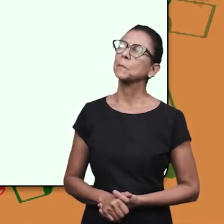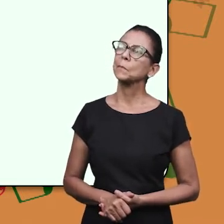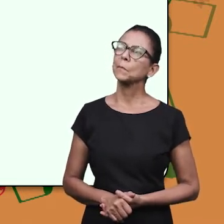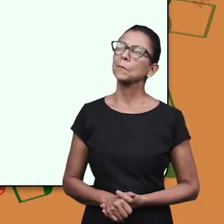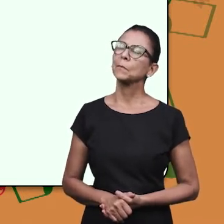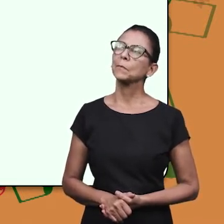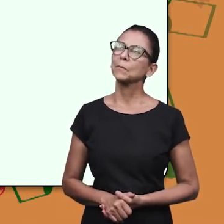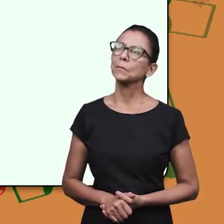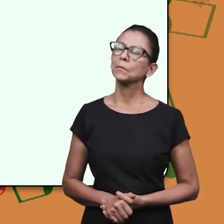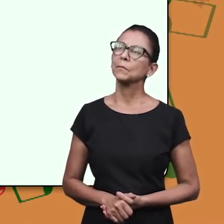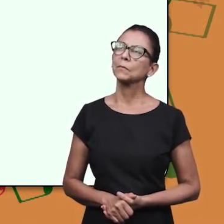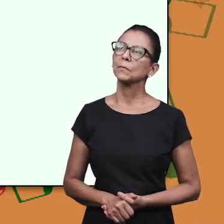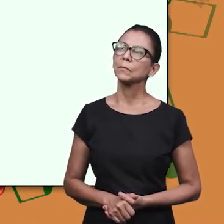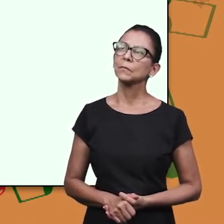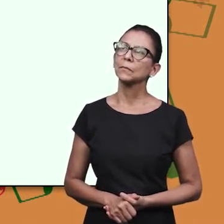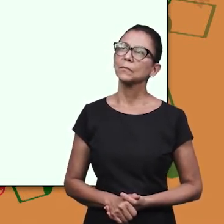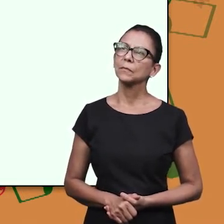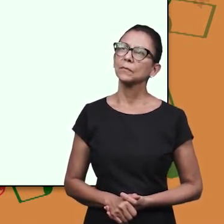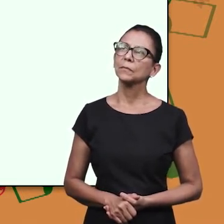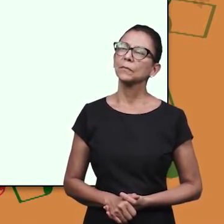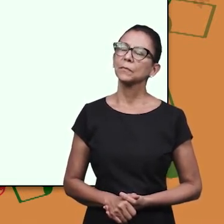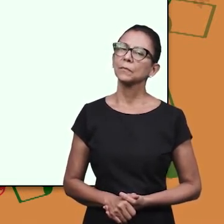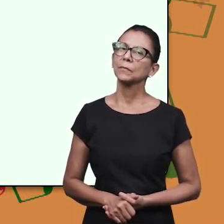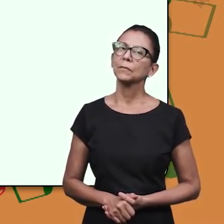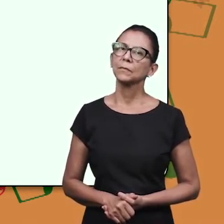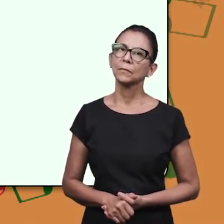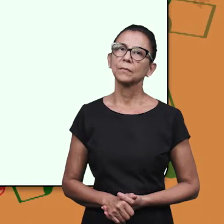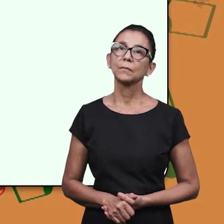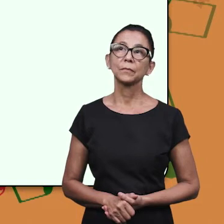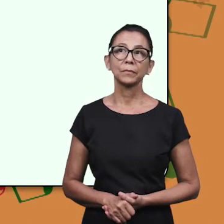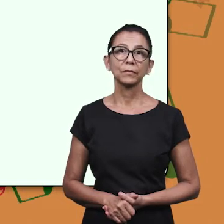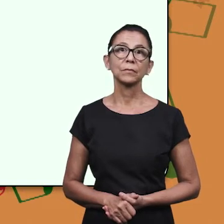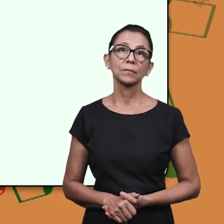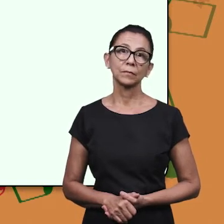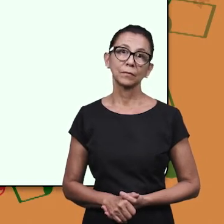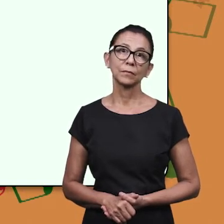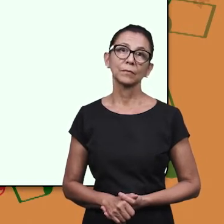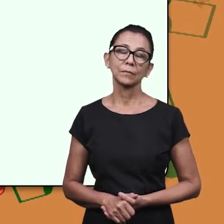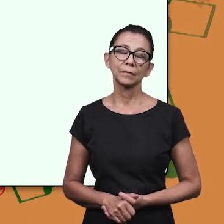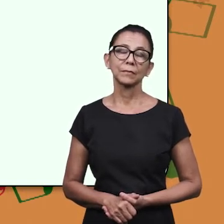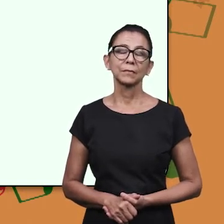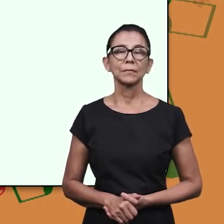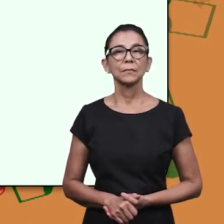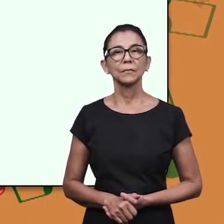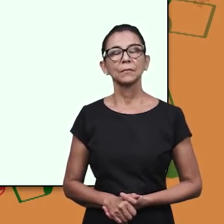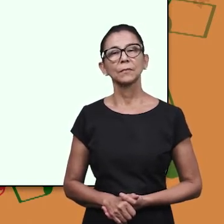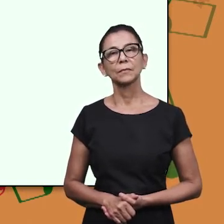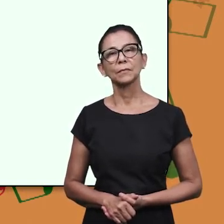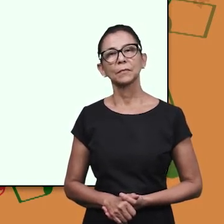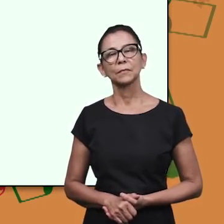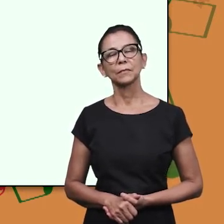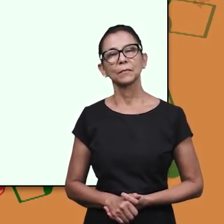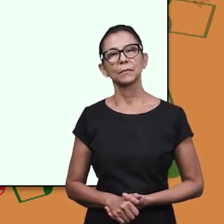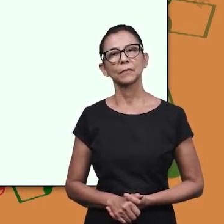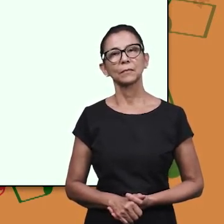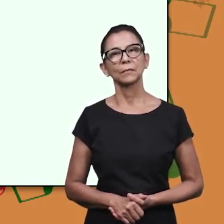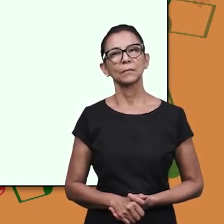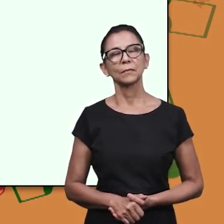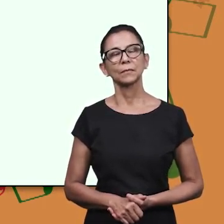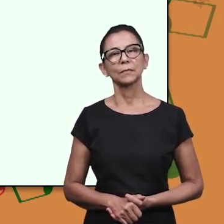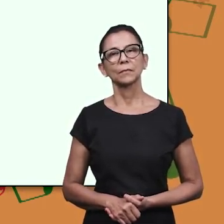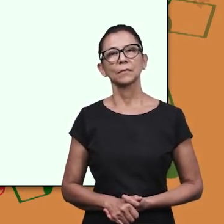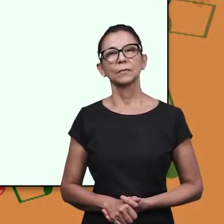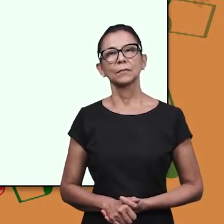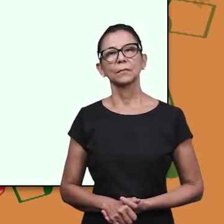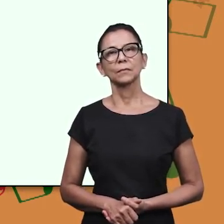je bouche cinq trous devant, la moitié de celui de derrière. Donc, c'est important que ce soit la moitié. Et le fa